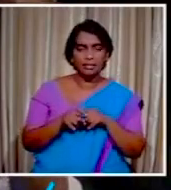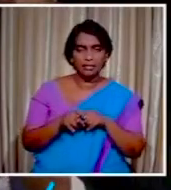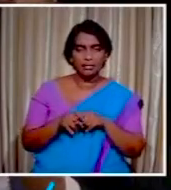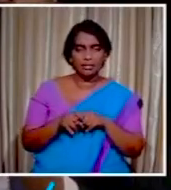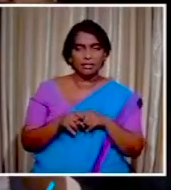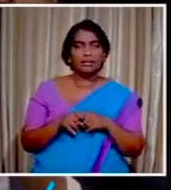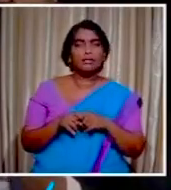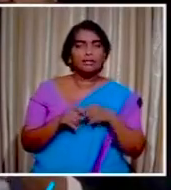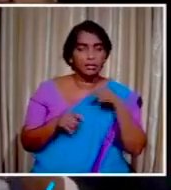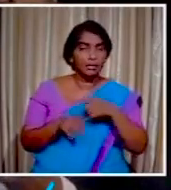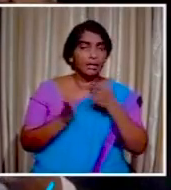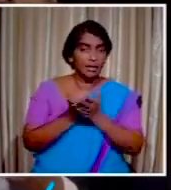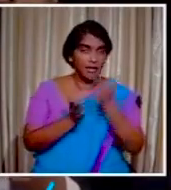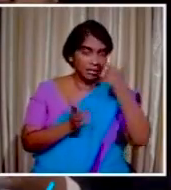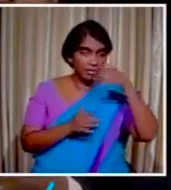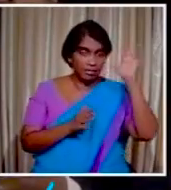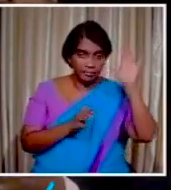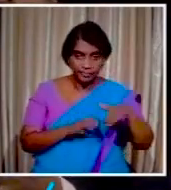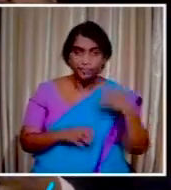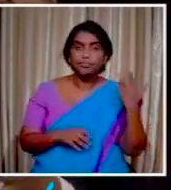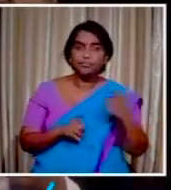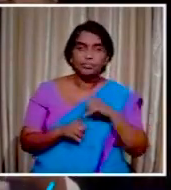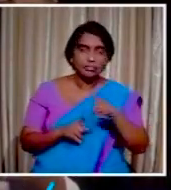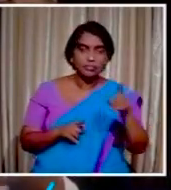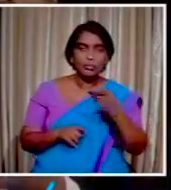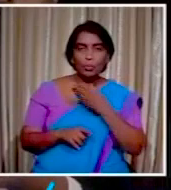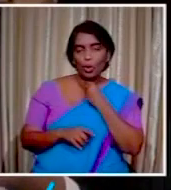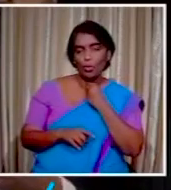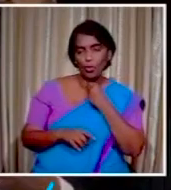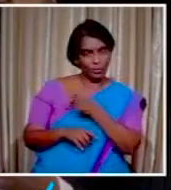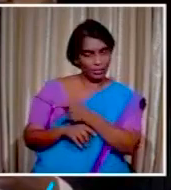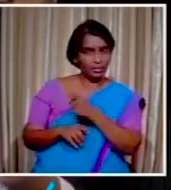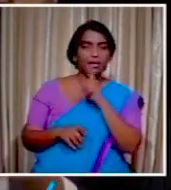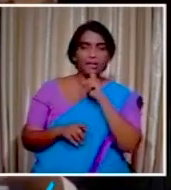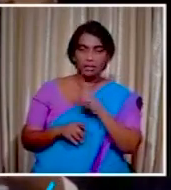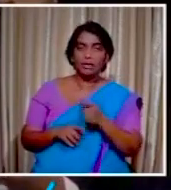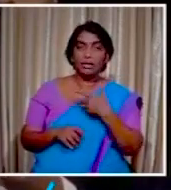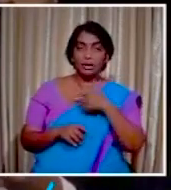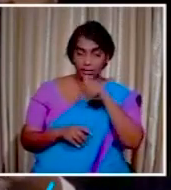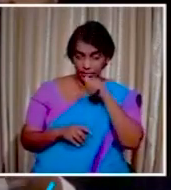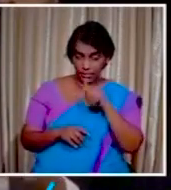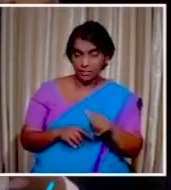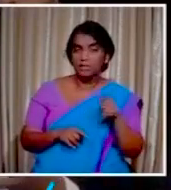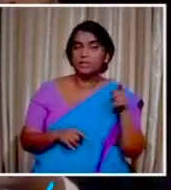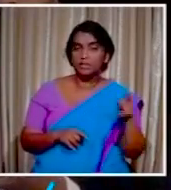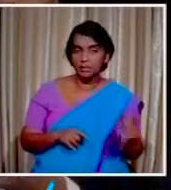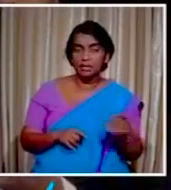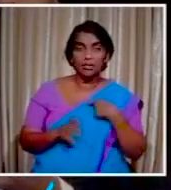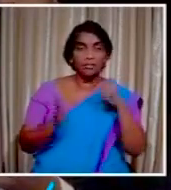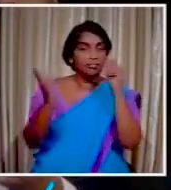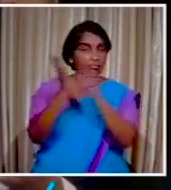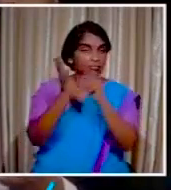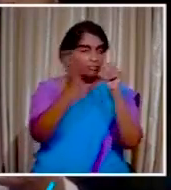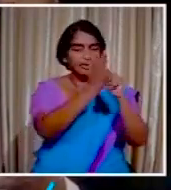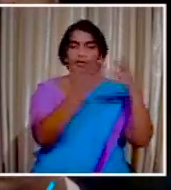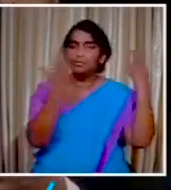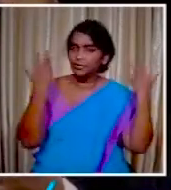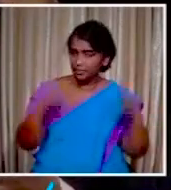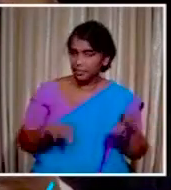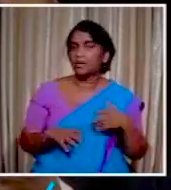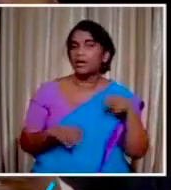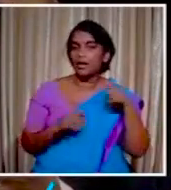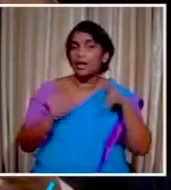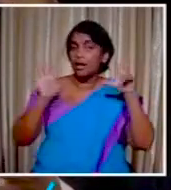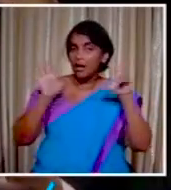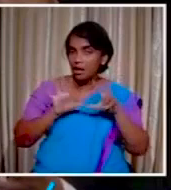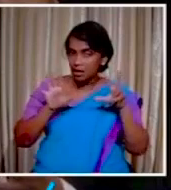එනවා. ඒ ඉන්ධන නැව ආවෙ නැතුනම ඊට පස්සේ අහනවා අන්න අපි බොරු කාරෙක් කියලා කියනවා. අපි සැපයුම් අවශ්‍ය ඇනෝම් ටික කරලා තියෙනවා. 8